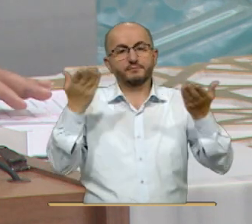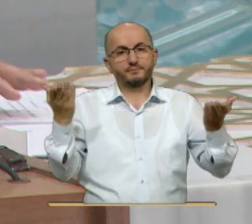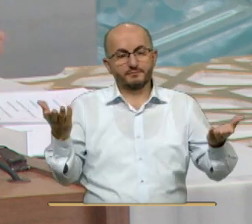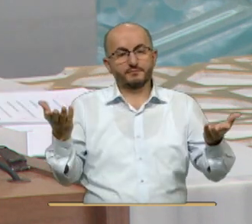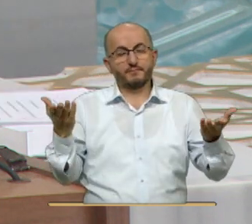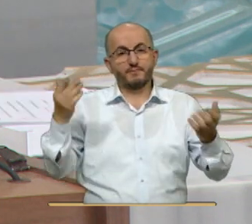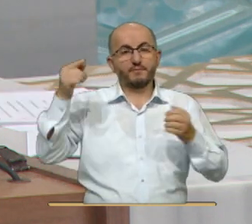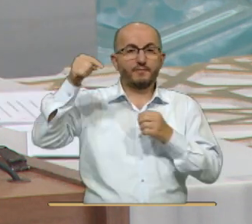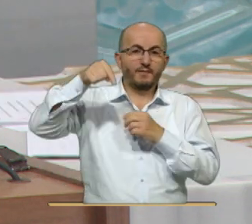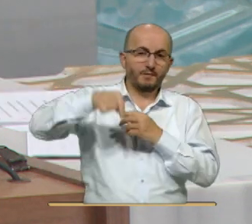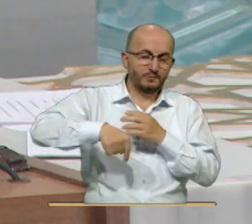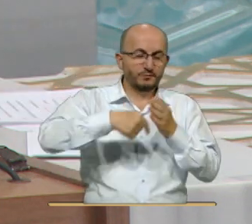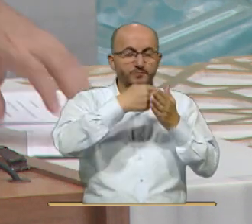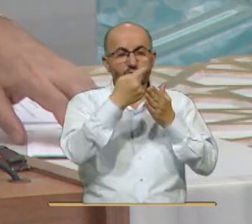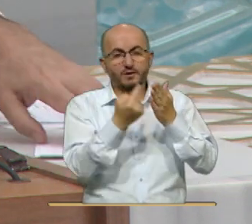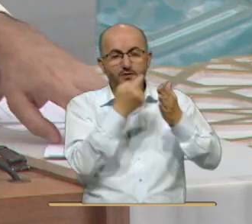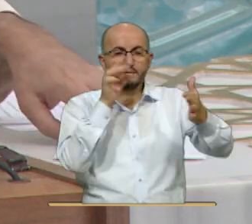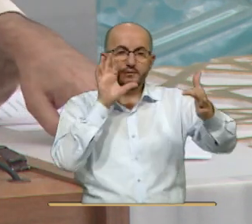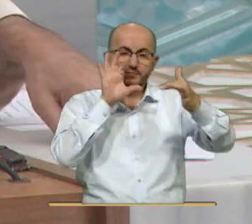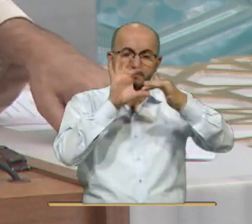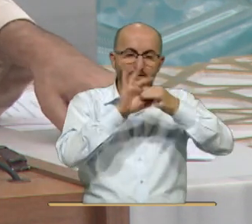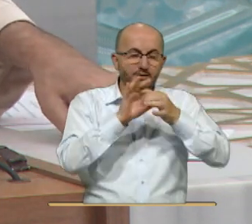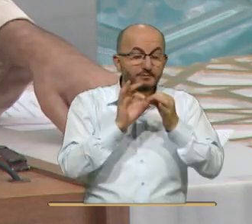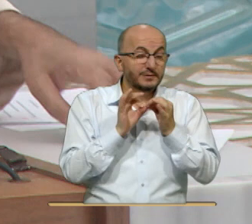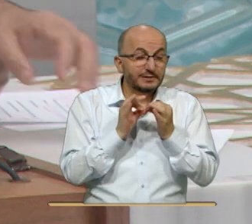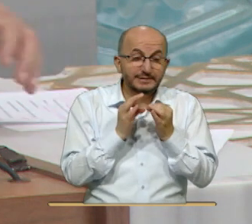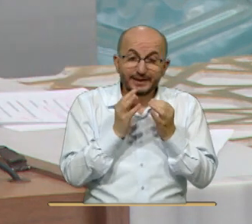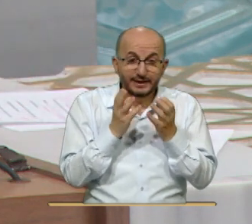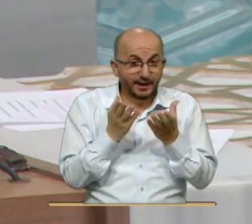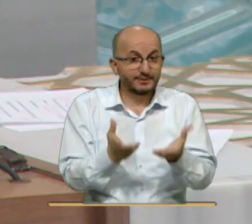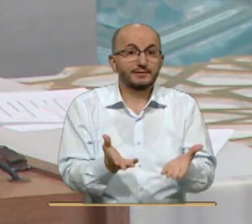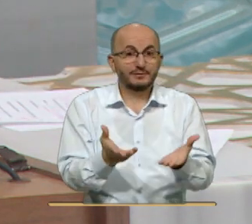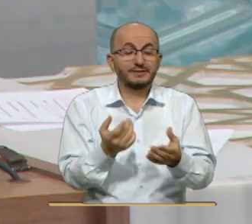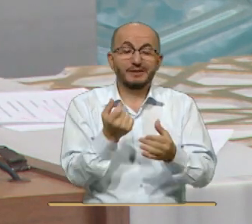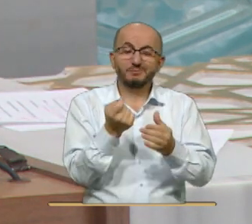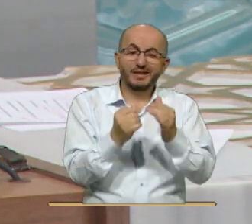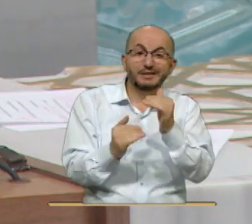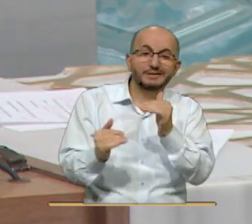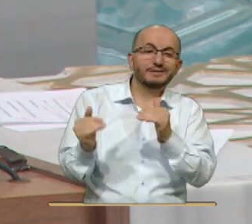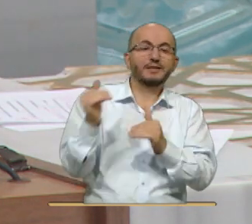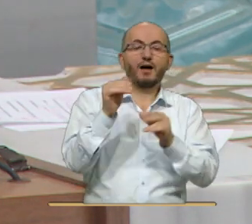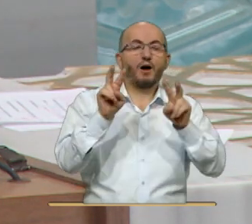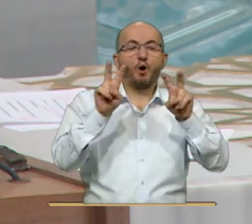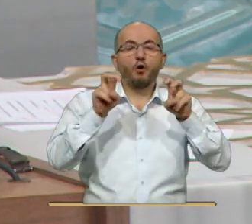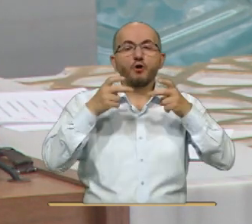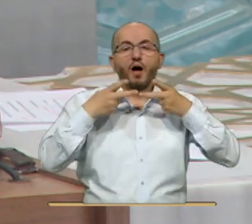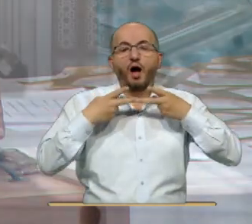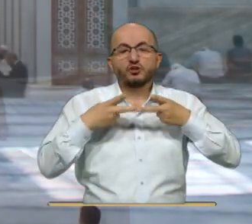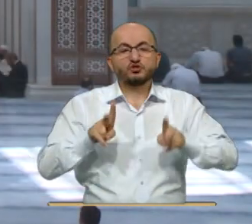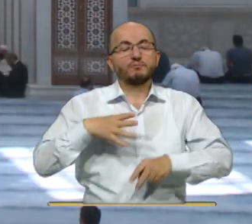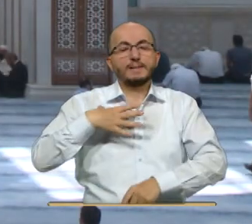bugün Kur'an'la olan ilişkimiz nedir? Biraz daha konuyu açmak istiyorum.